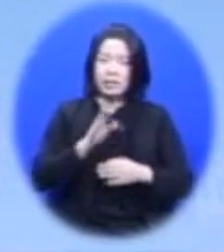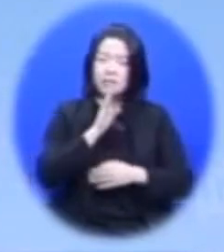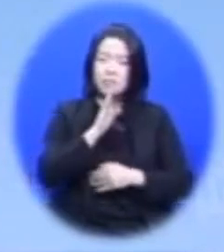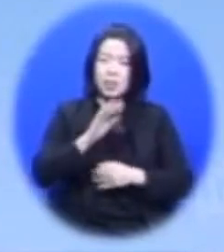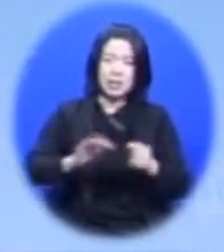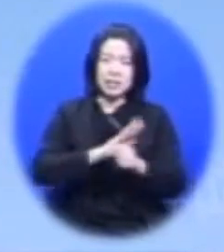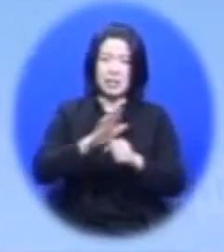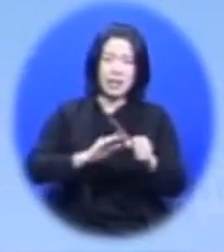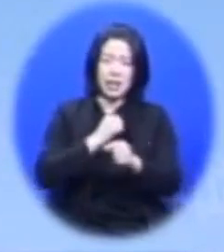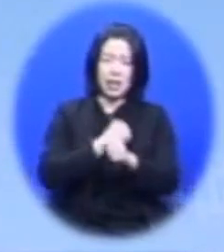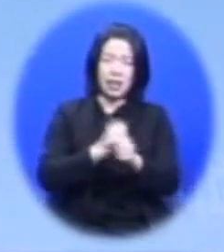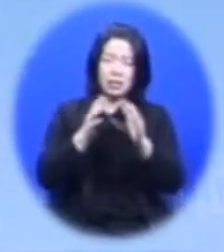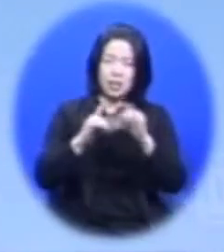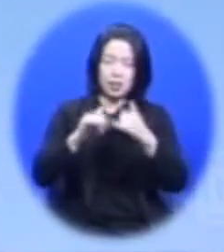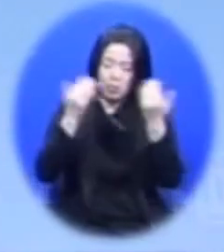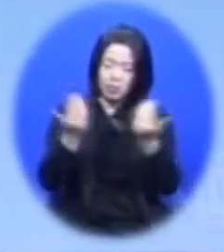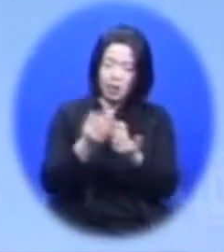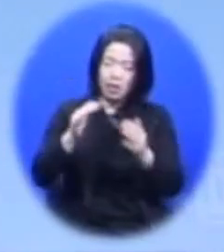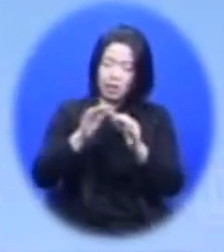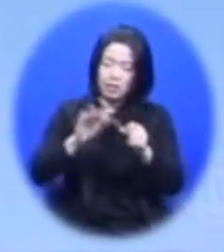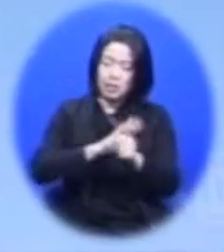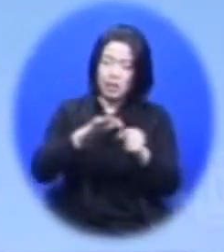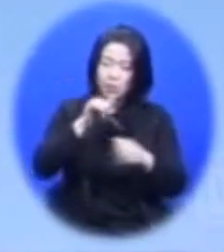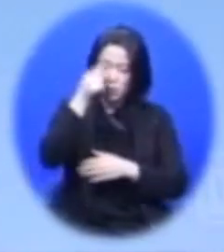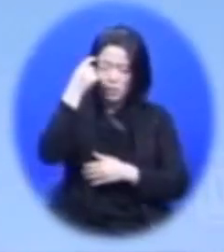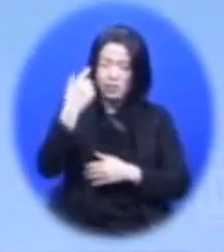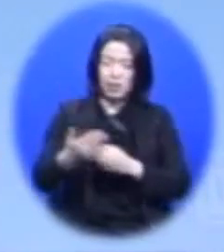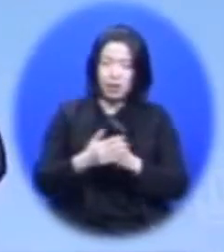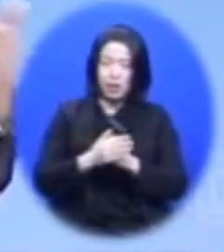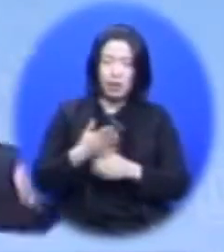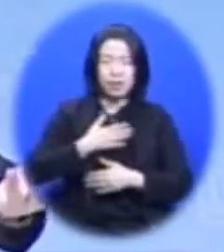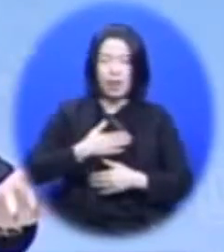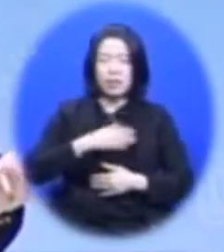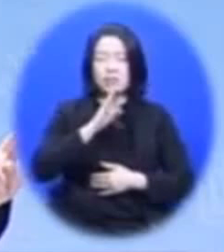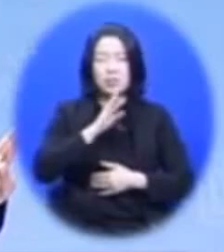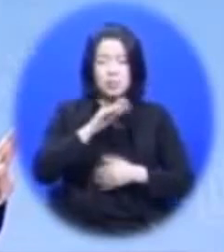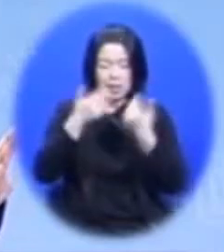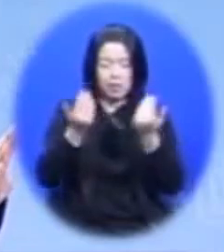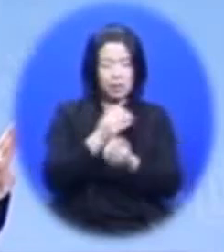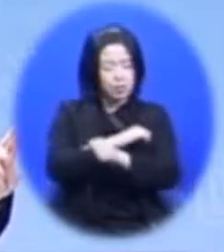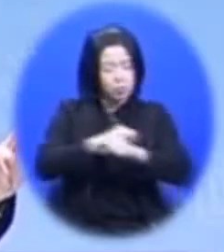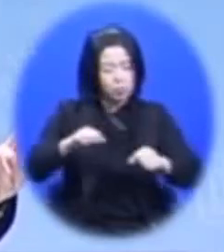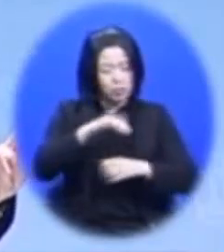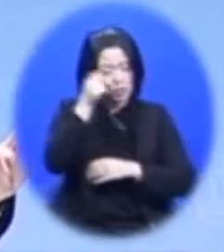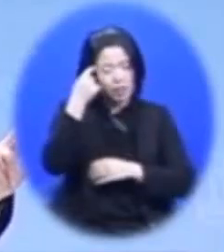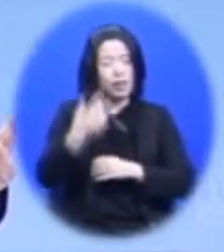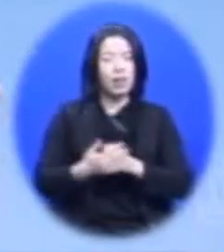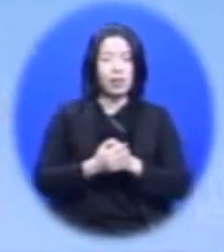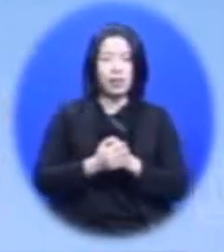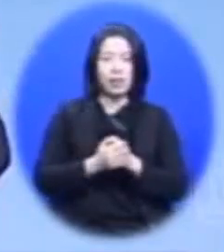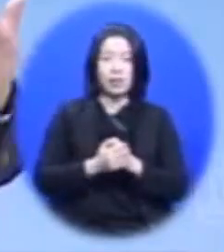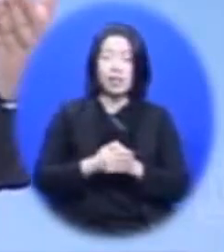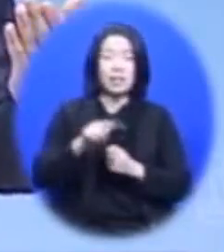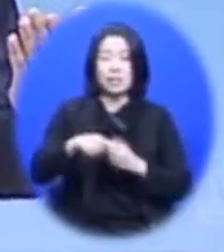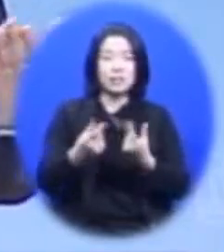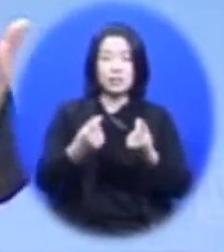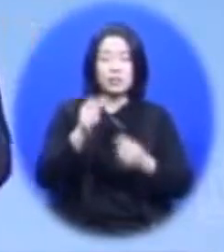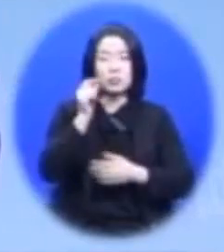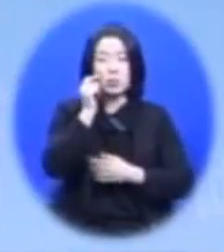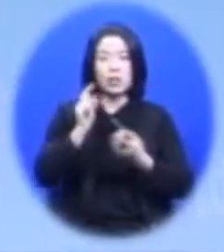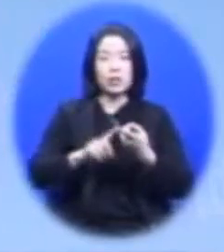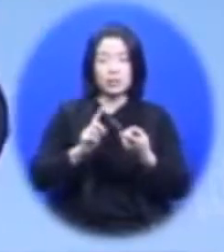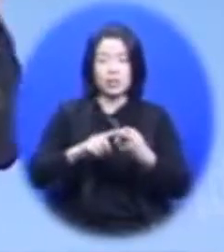사랑할 사람을 다 사랑했을까? 나는 정말 다 용서했나? 그러지 못한 것에